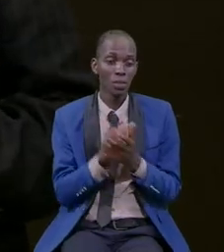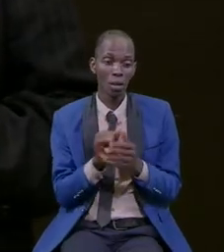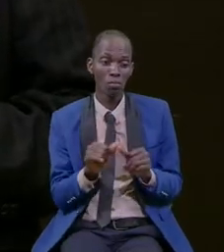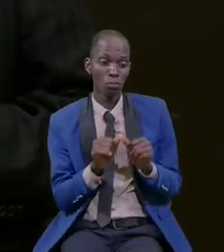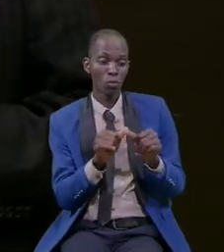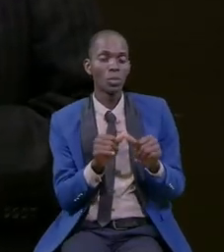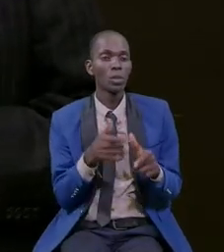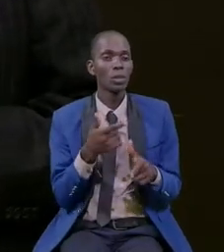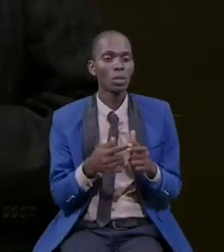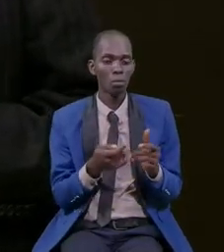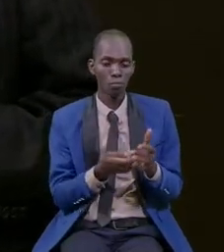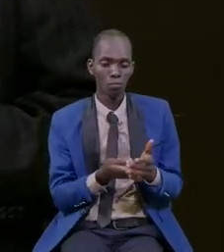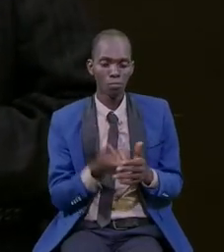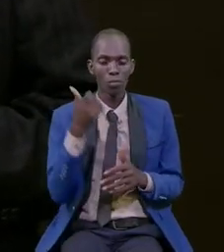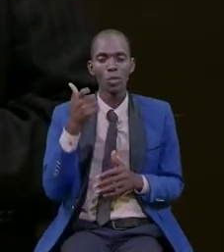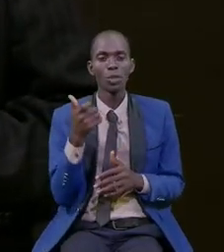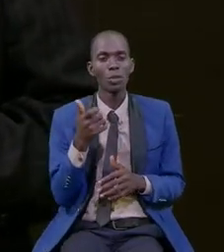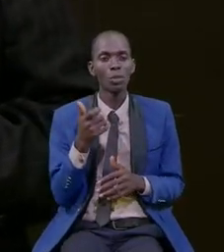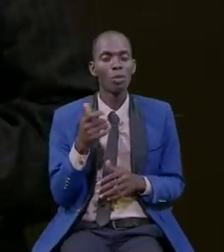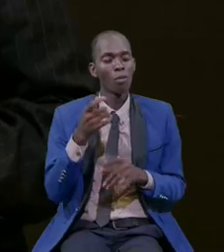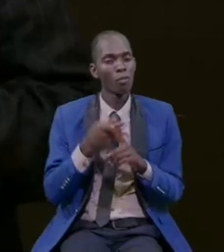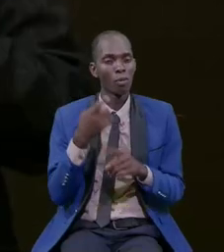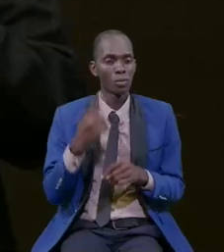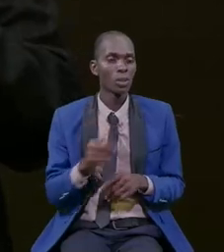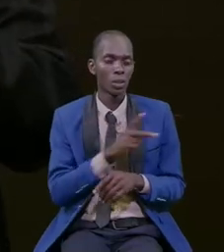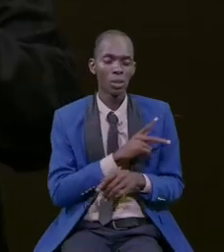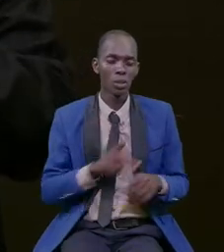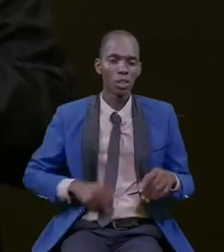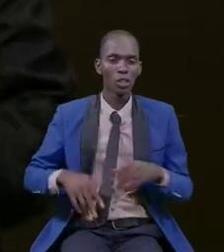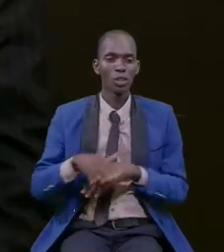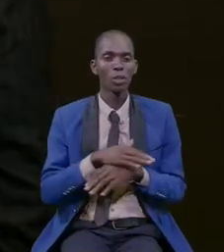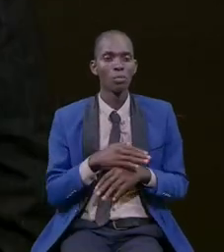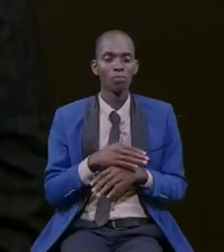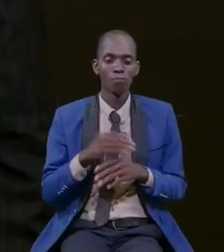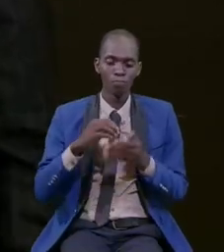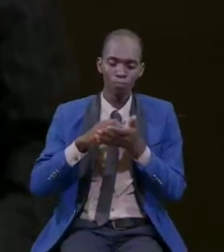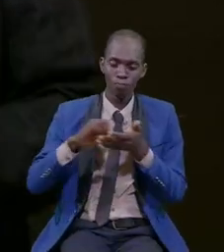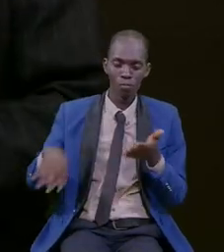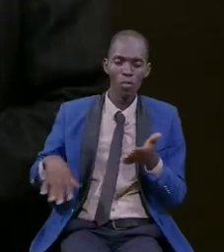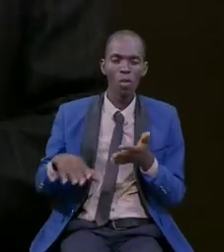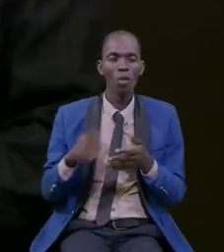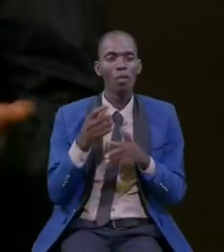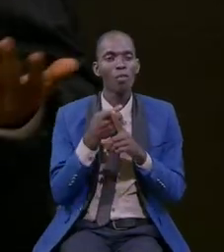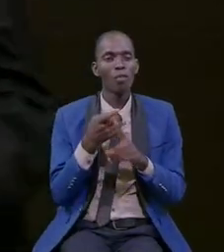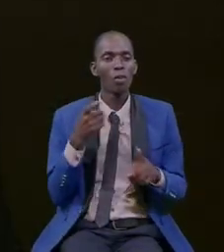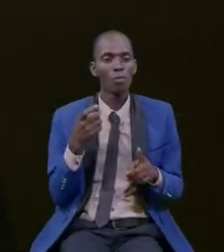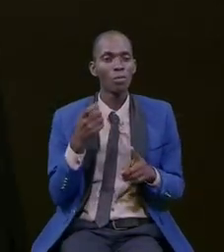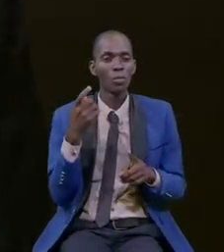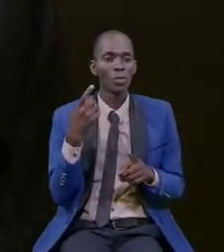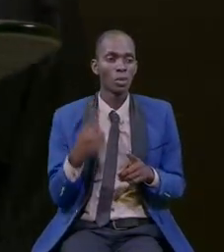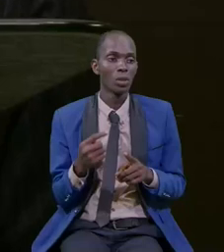tu continues dedans l'expulsion va venir de la part du royaume l'élimination viendra